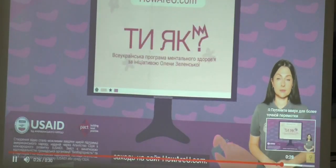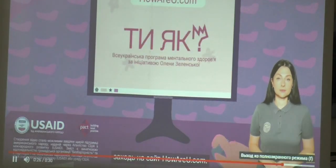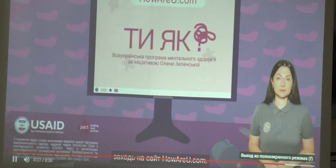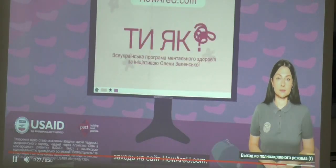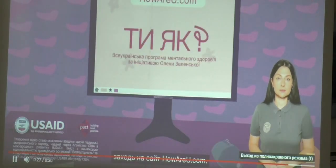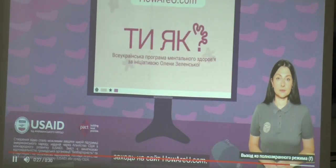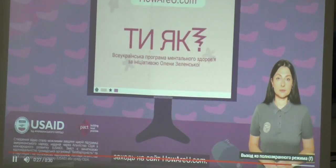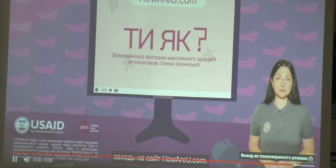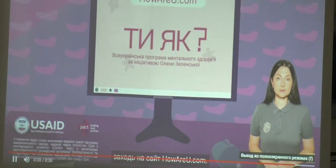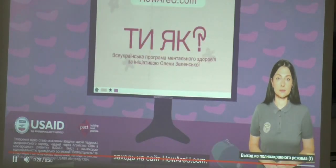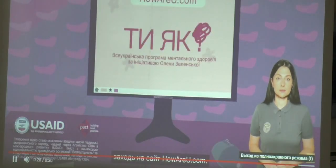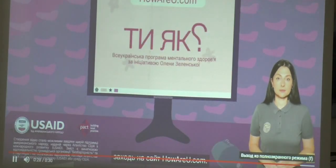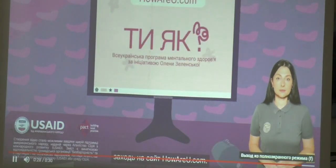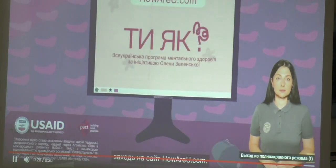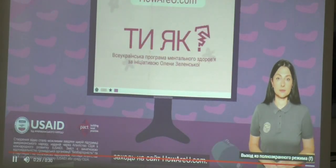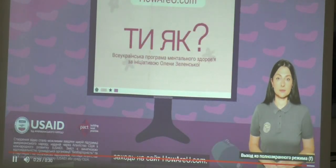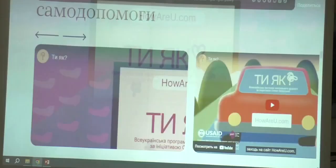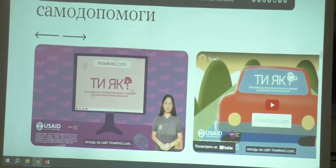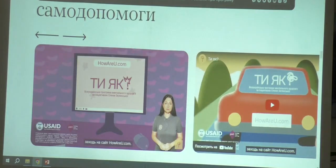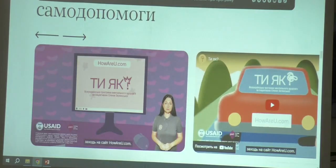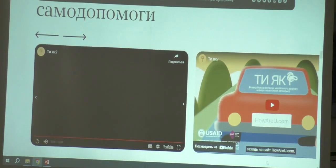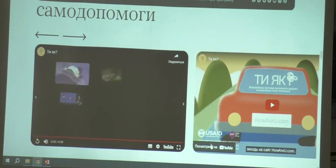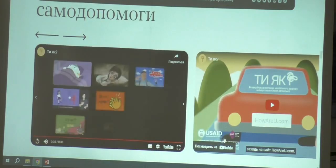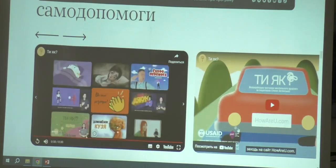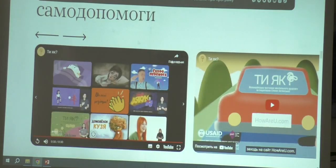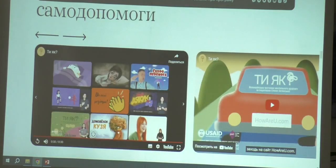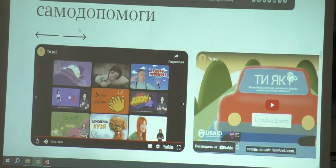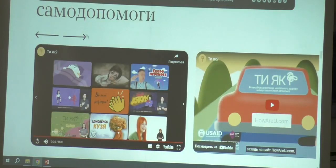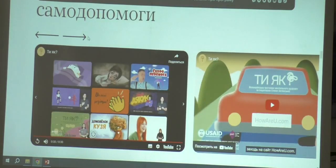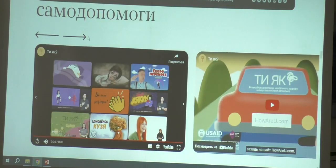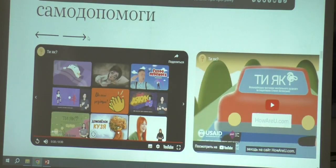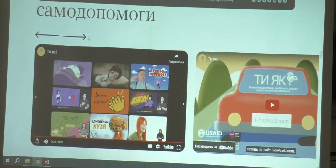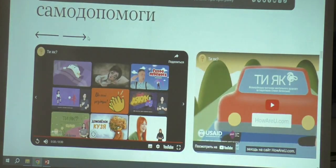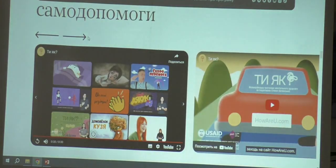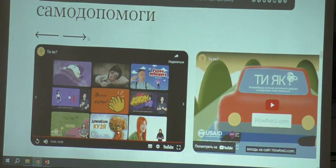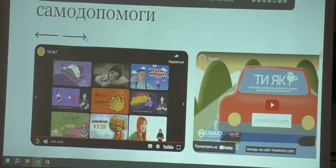howareyou.com. Так, це у вигляді мультфільму, і зараз я хочу